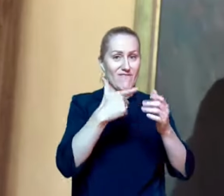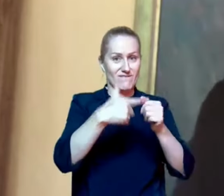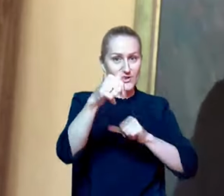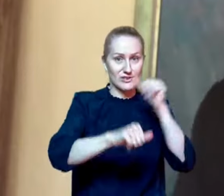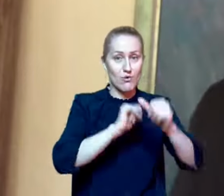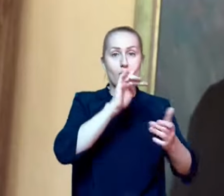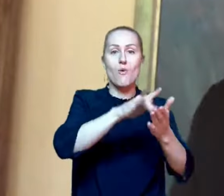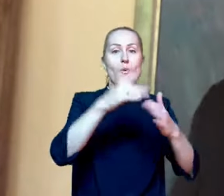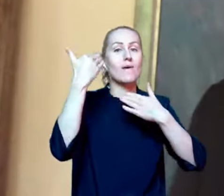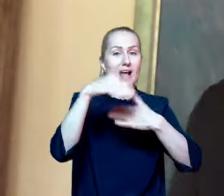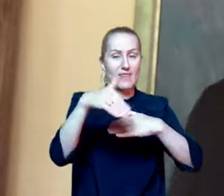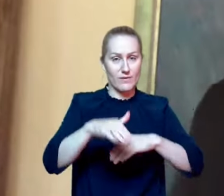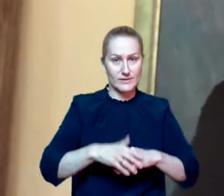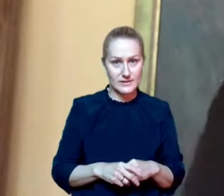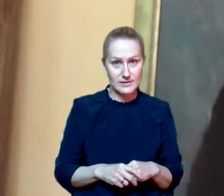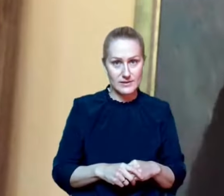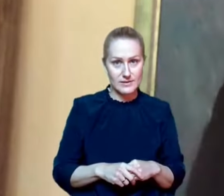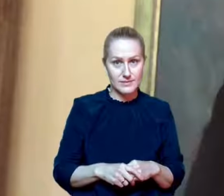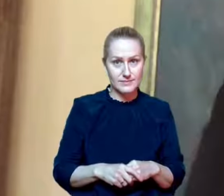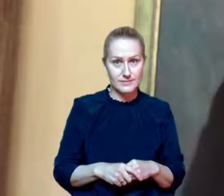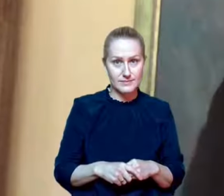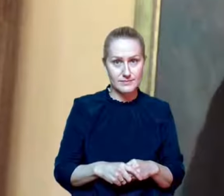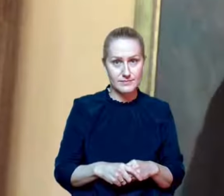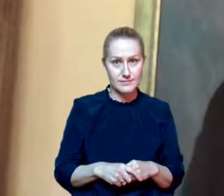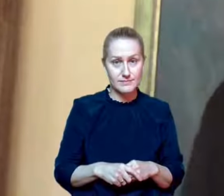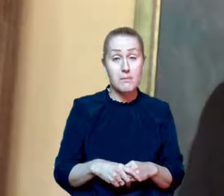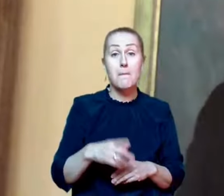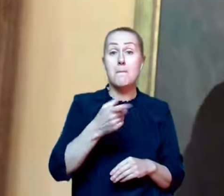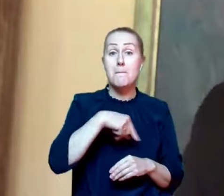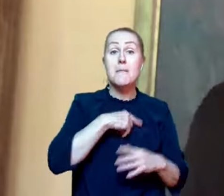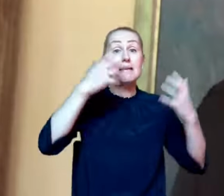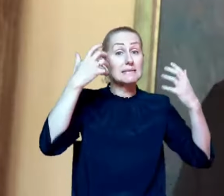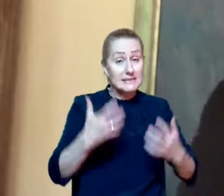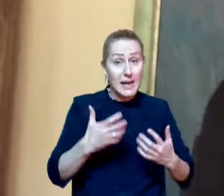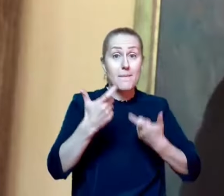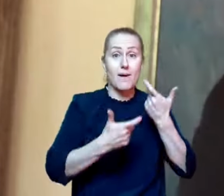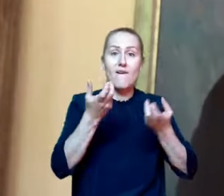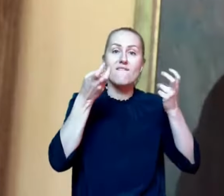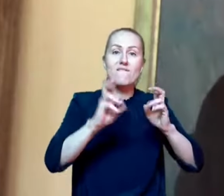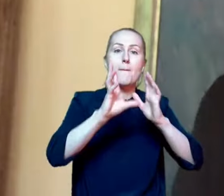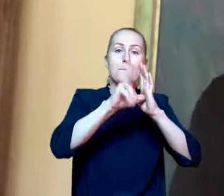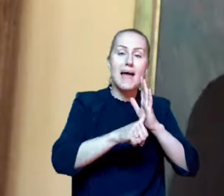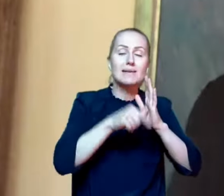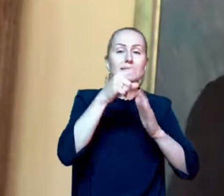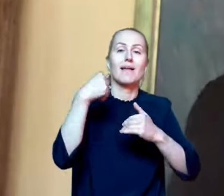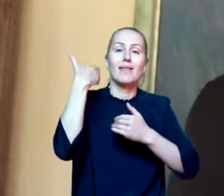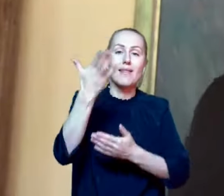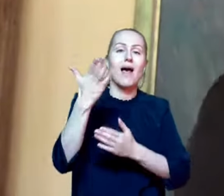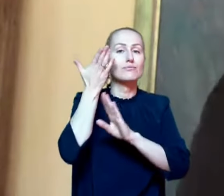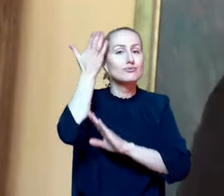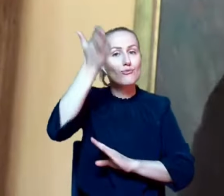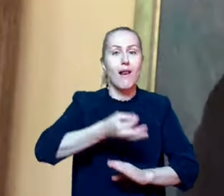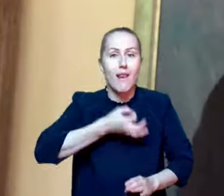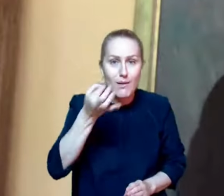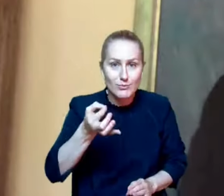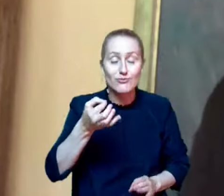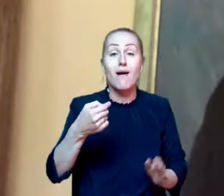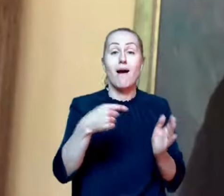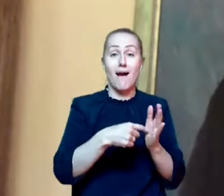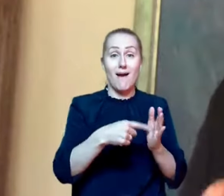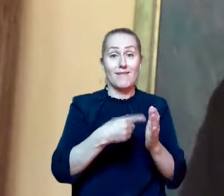roku w Katowicach. Chcemy tworzyć miasta lepszej przyszłości, a więc